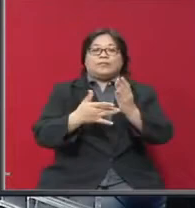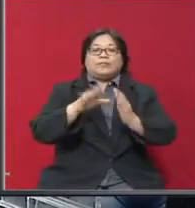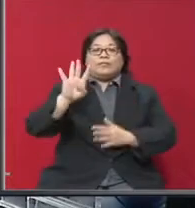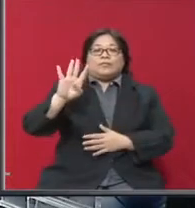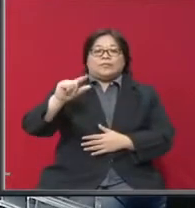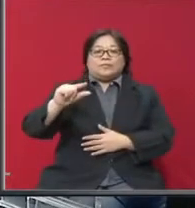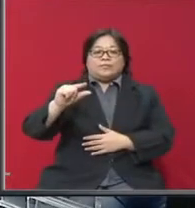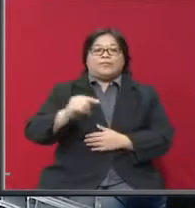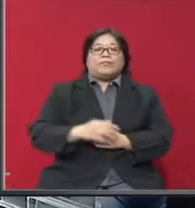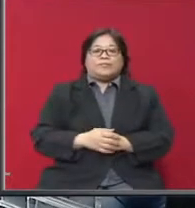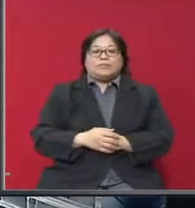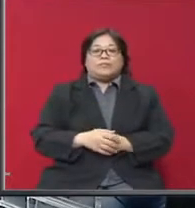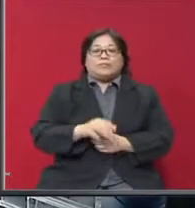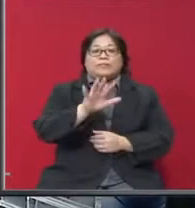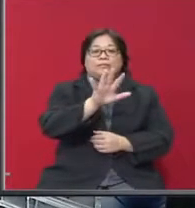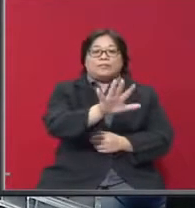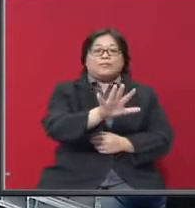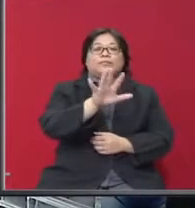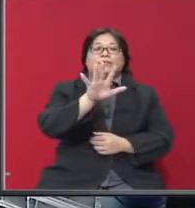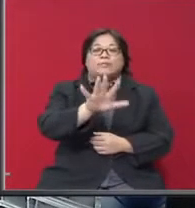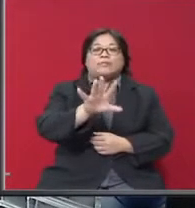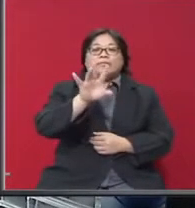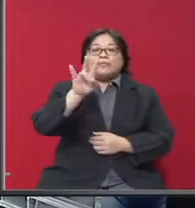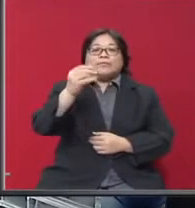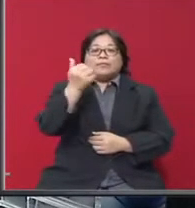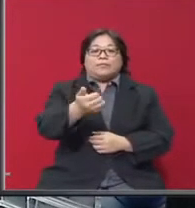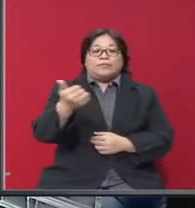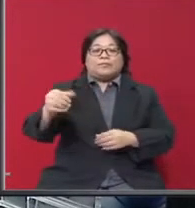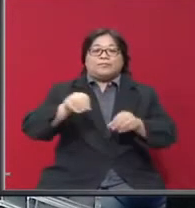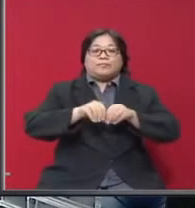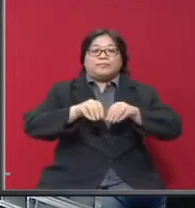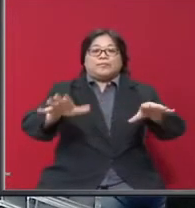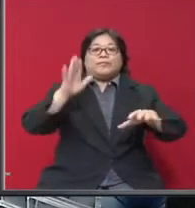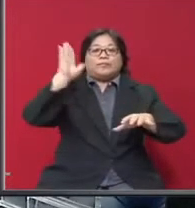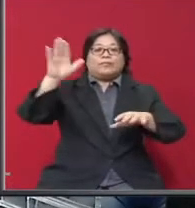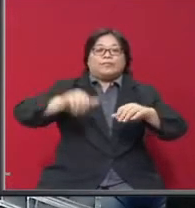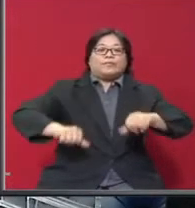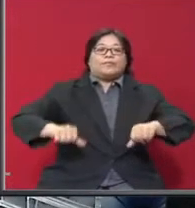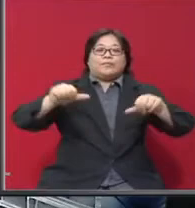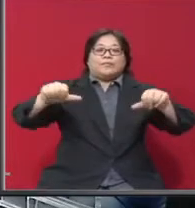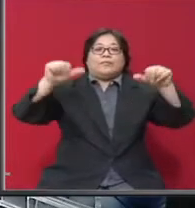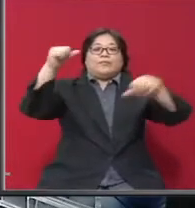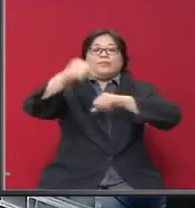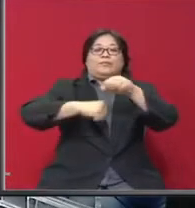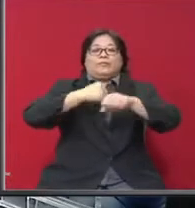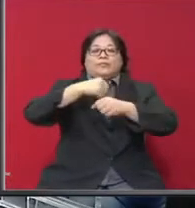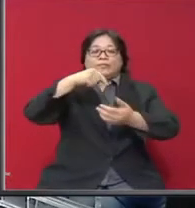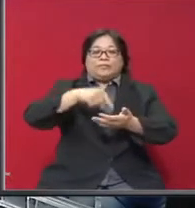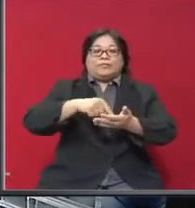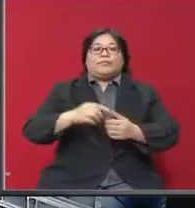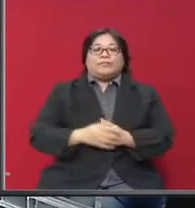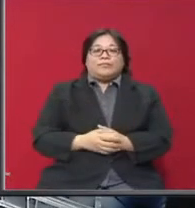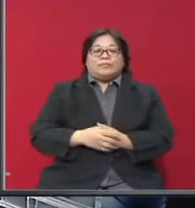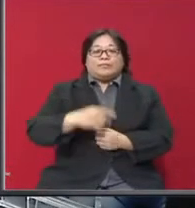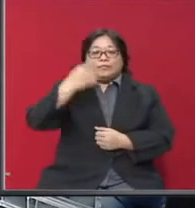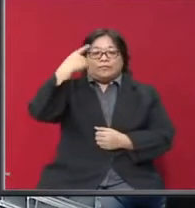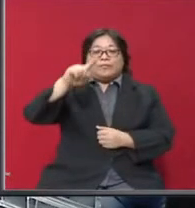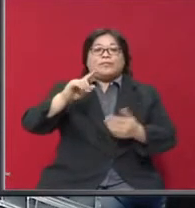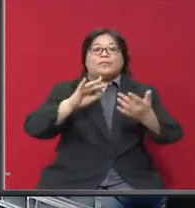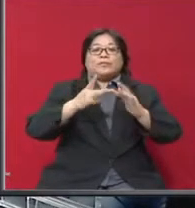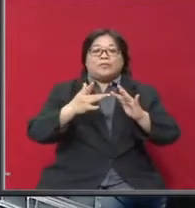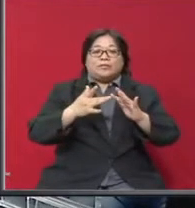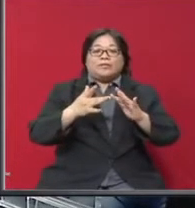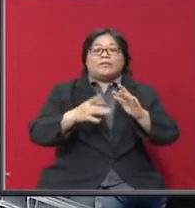4G dimana 557 alat pemancang akan dinaikkan dak pada tahun ini bagi jalur